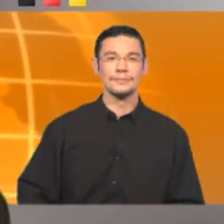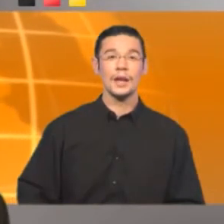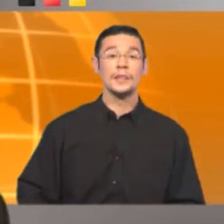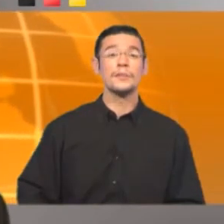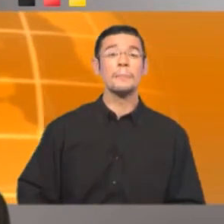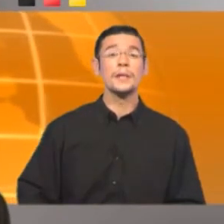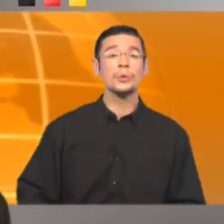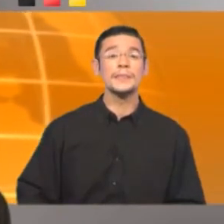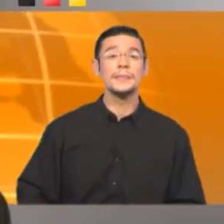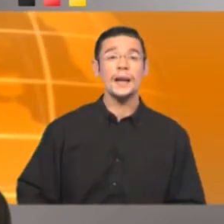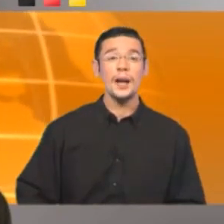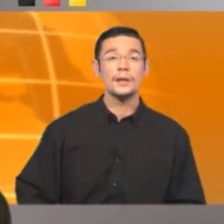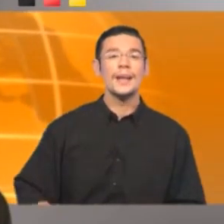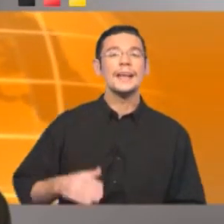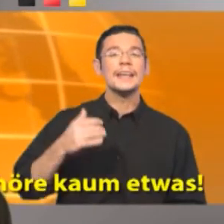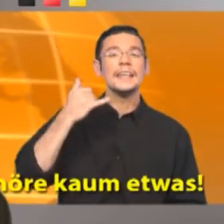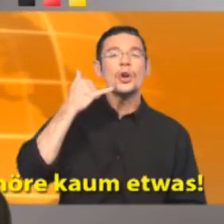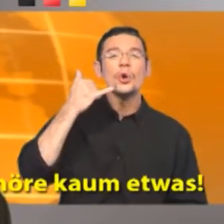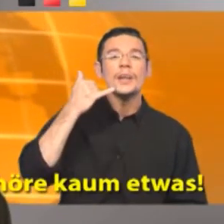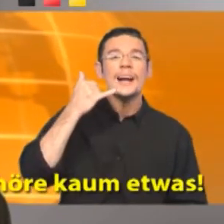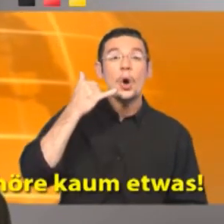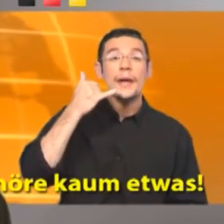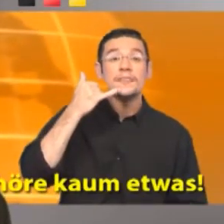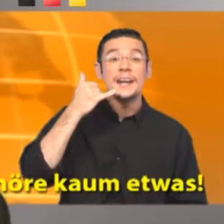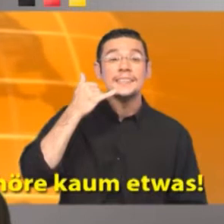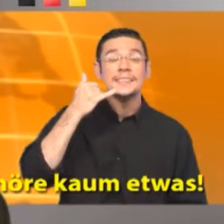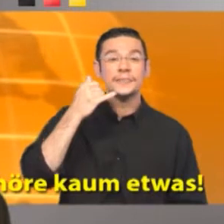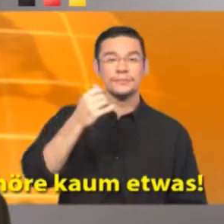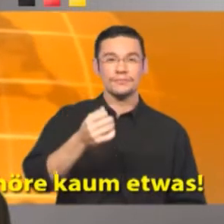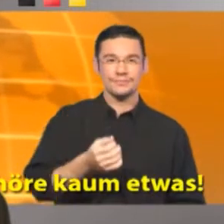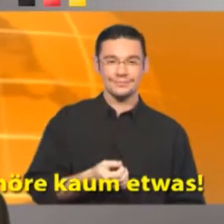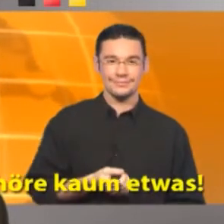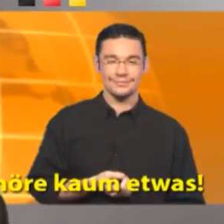Die Verbindung ist miserabel Ich höre kaum etwas